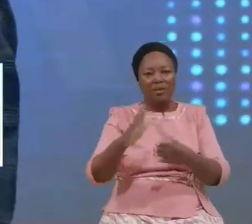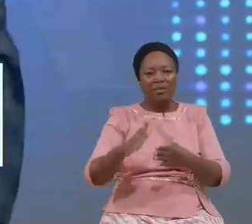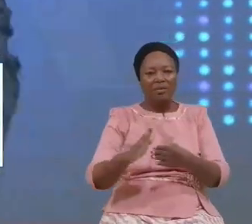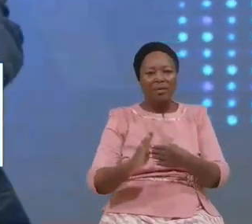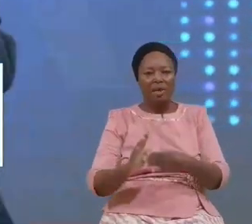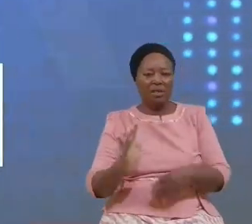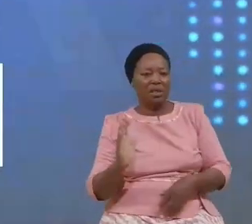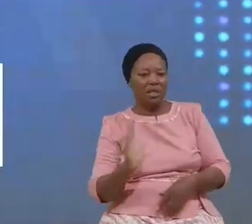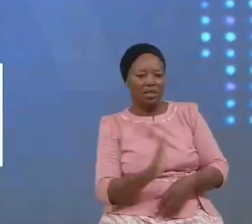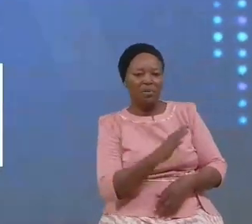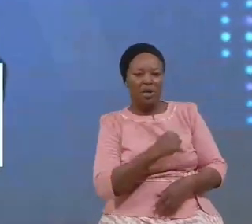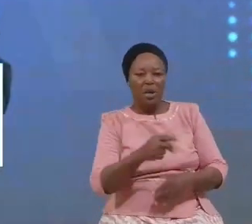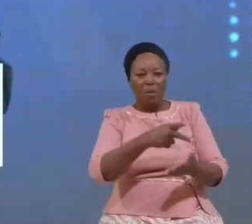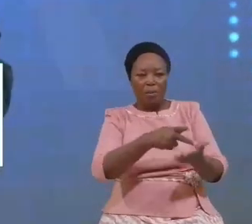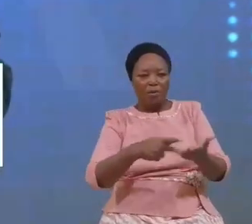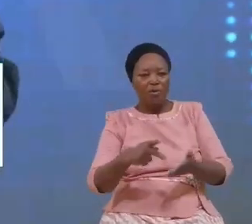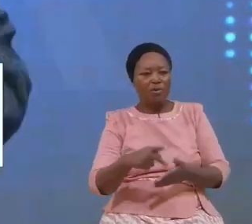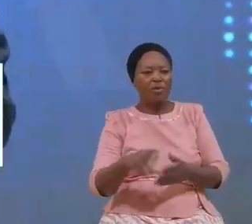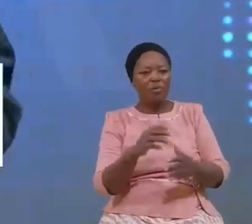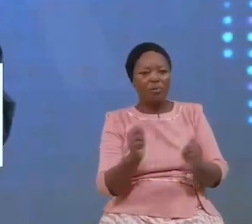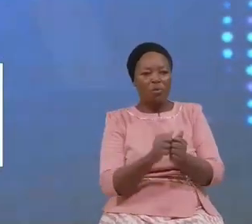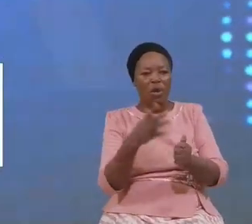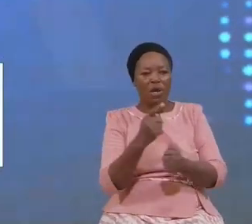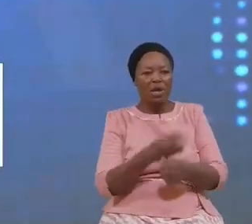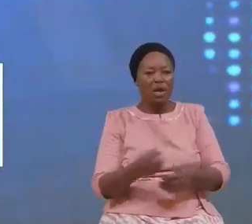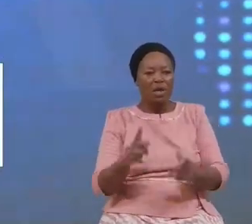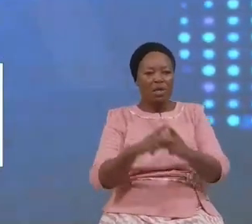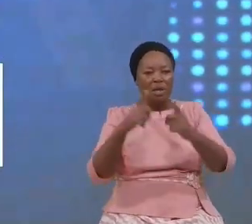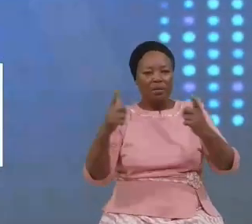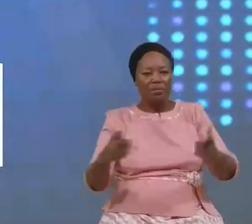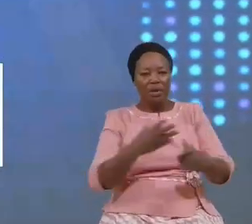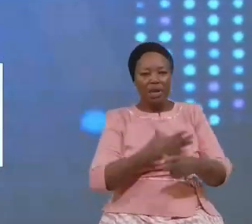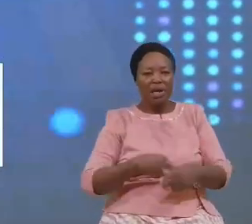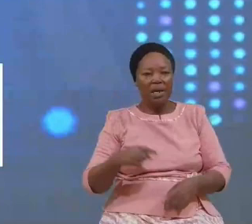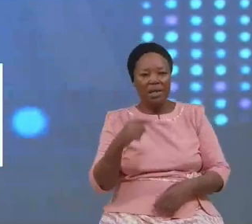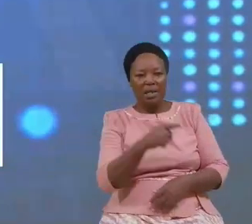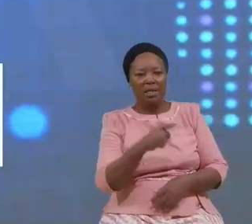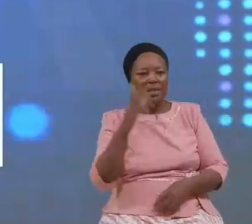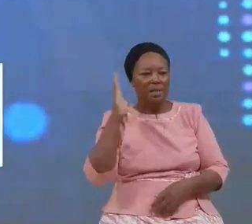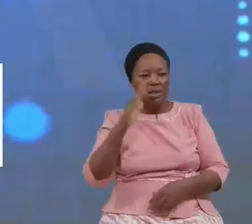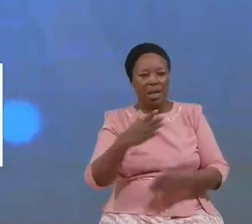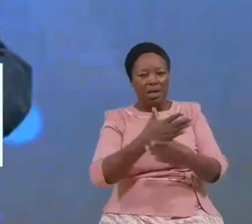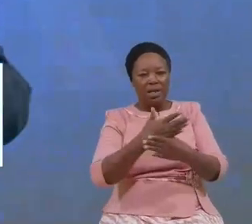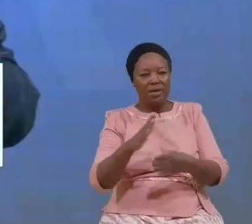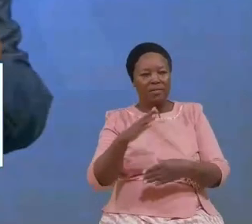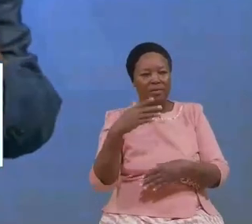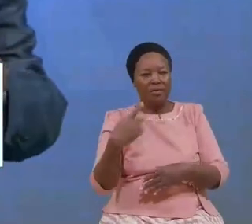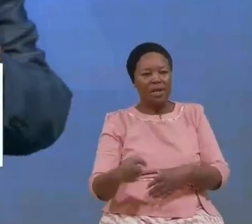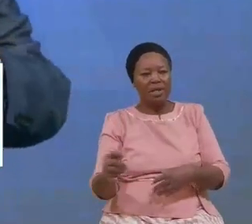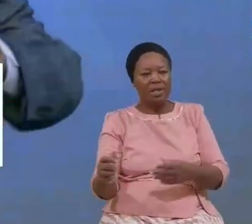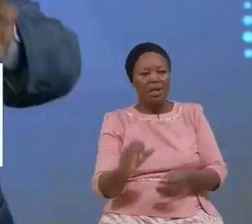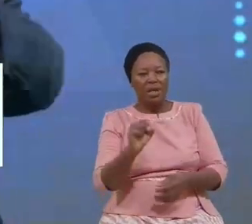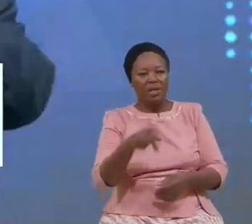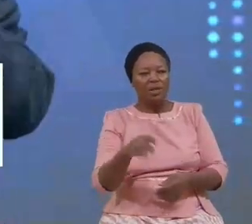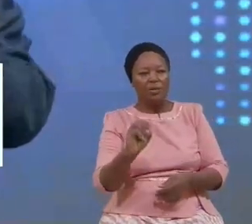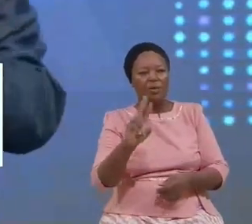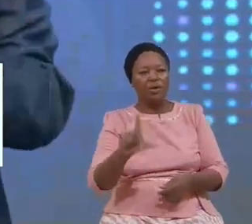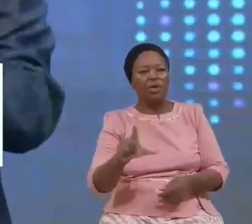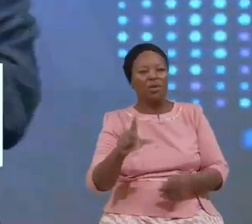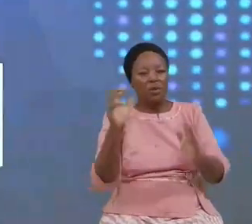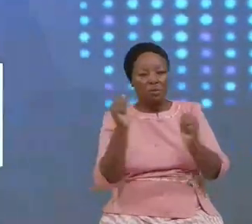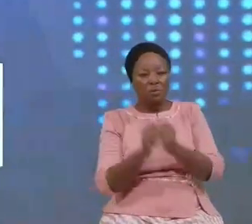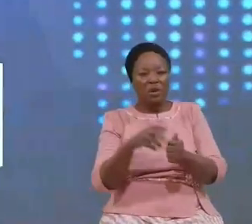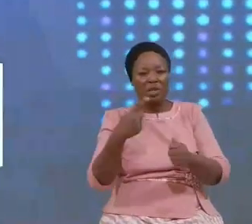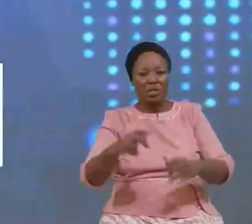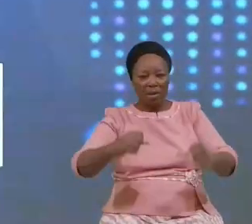c'est pourquoi je lui donnerai ça pas avec les grands et il partagera le butin avec la puissance